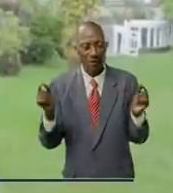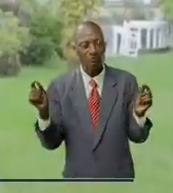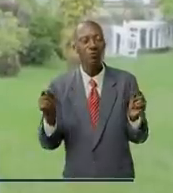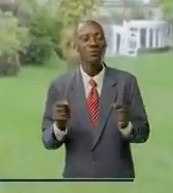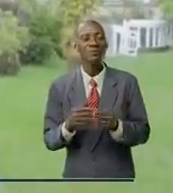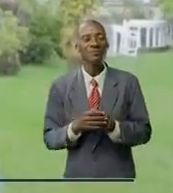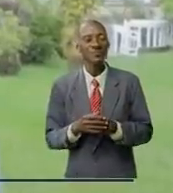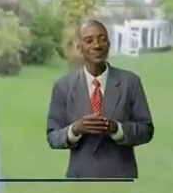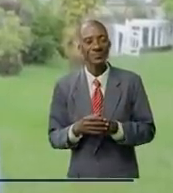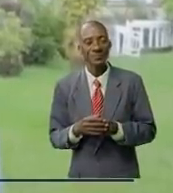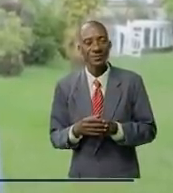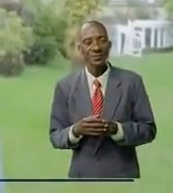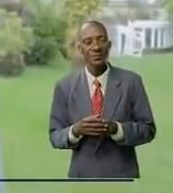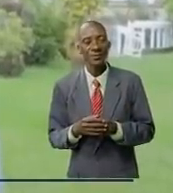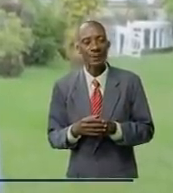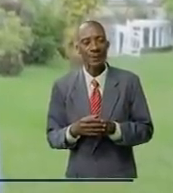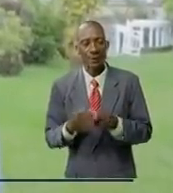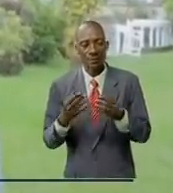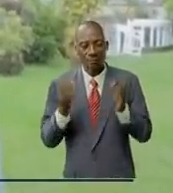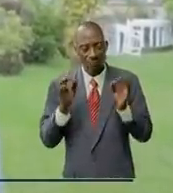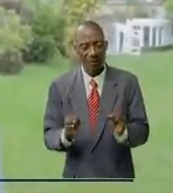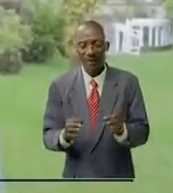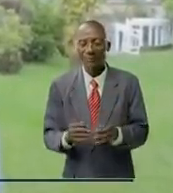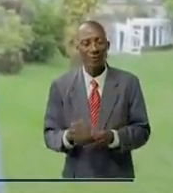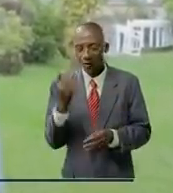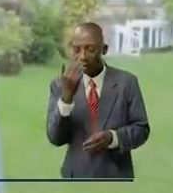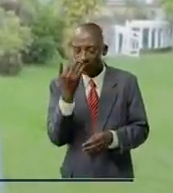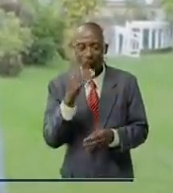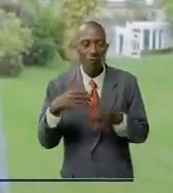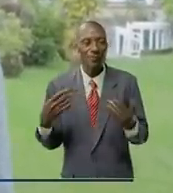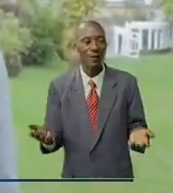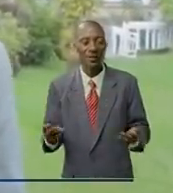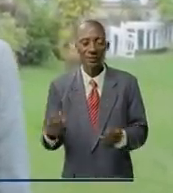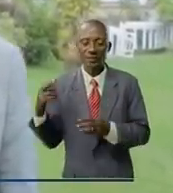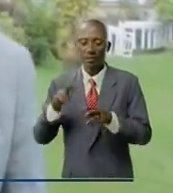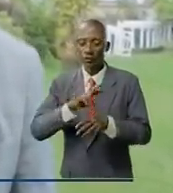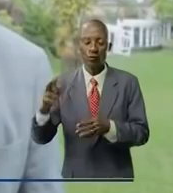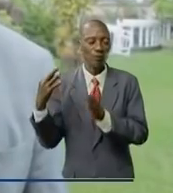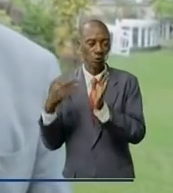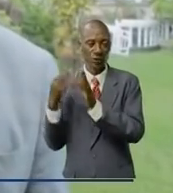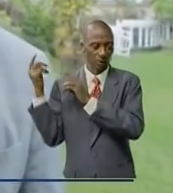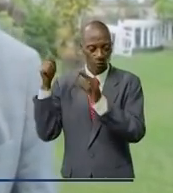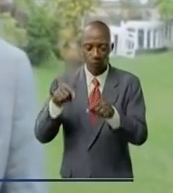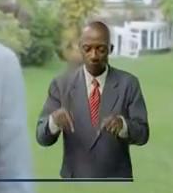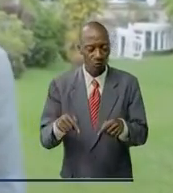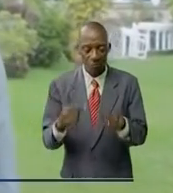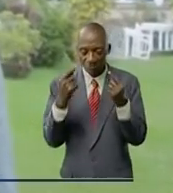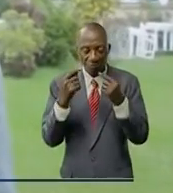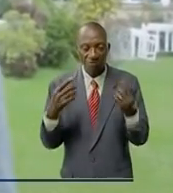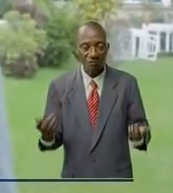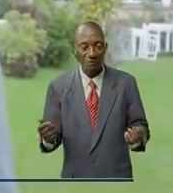privées que publiques, chose qui n'a jamais été faite depuis 2008. Ça, c'est déjà un grand problème. Un deuxième défi que nous avons au niveau de